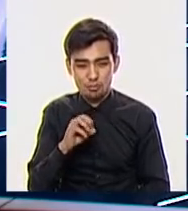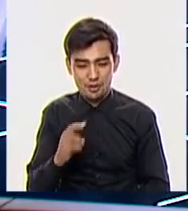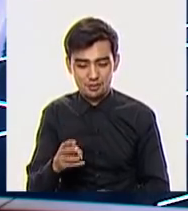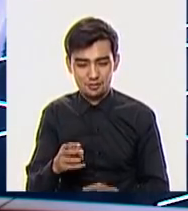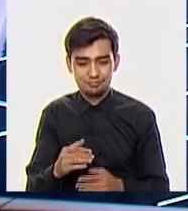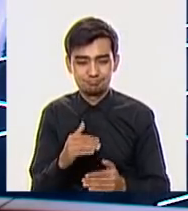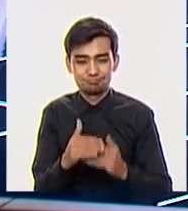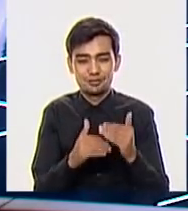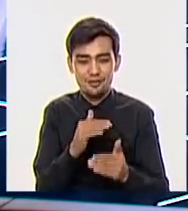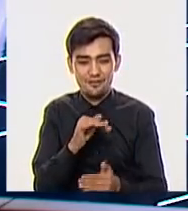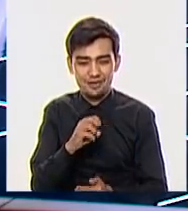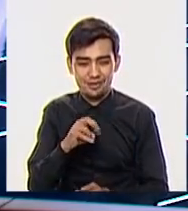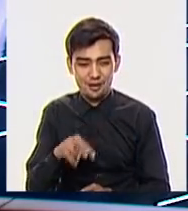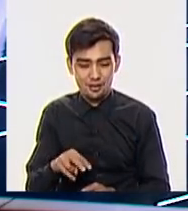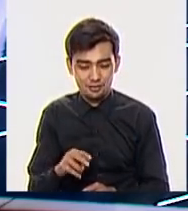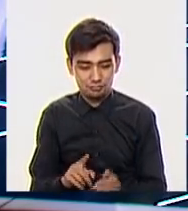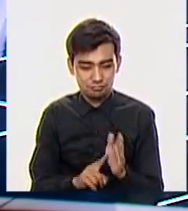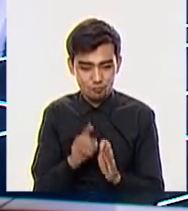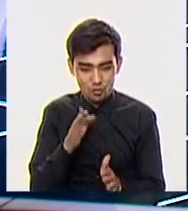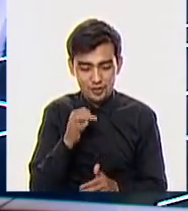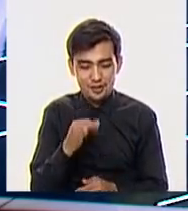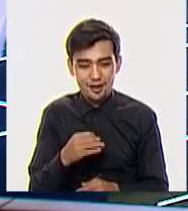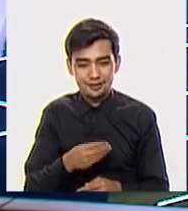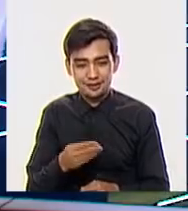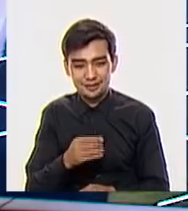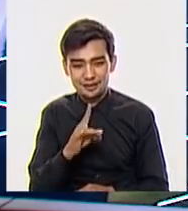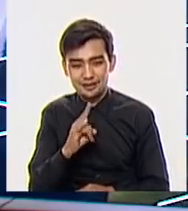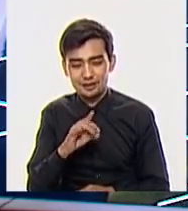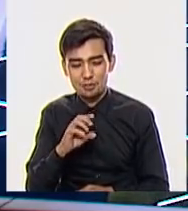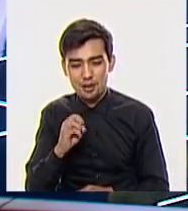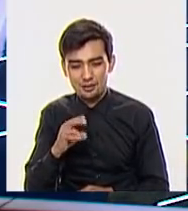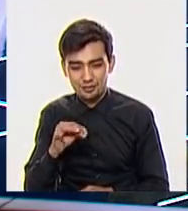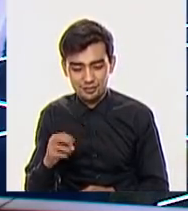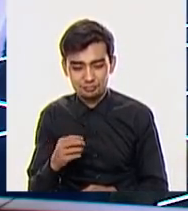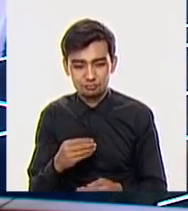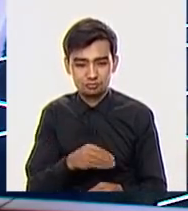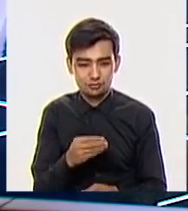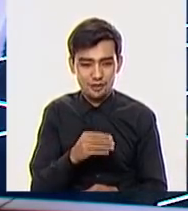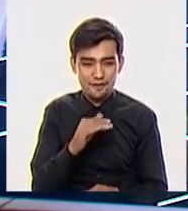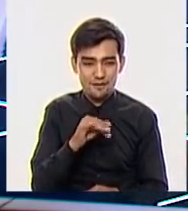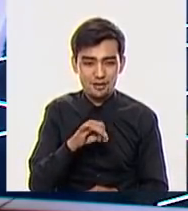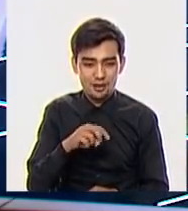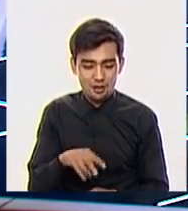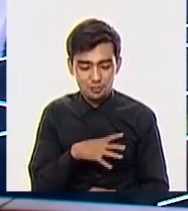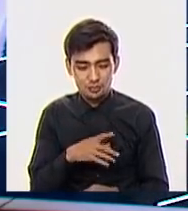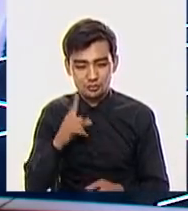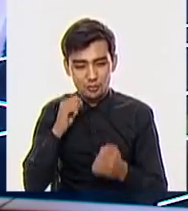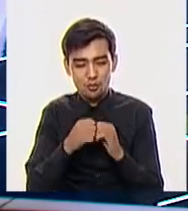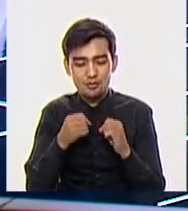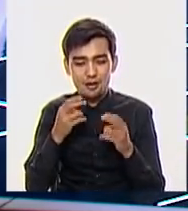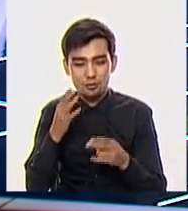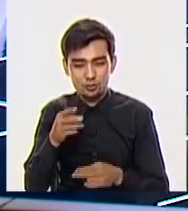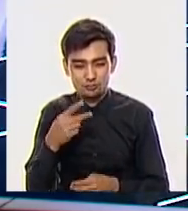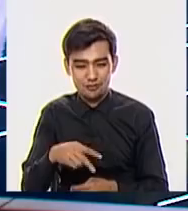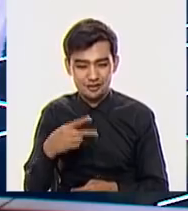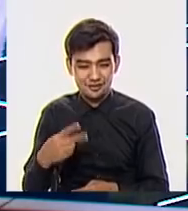четвертьфинал. А теннисистка Елена Рыбакина сыграла за выход в финал. Чем еще запомнился этот день на Токио-2020,